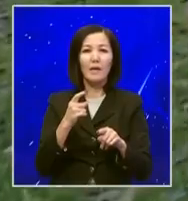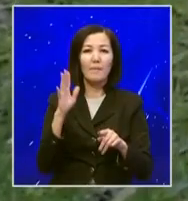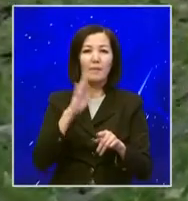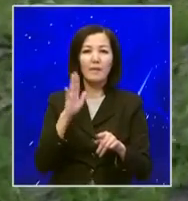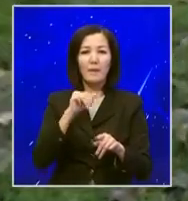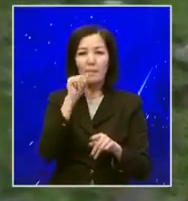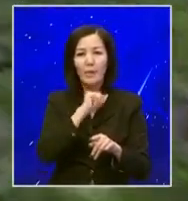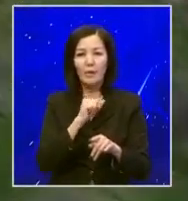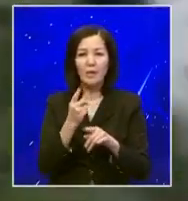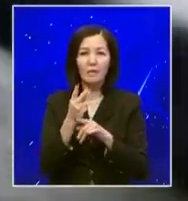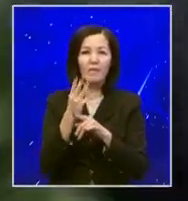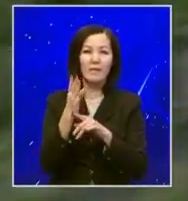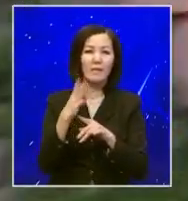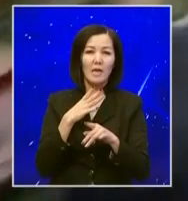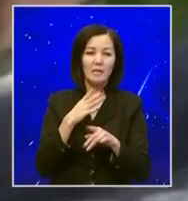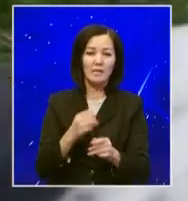похищали неоднократно.